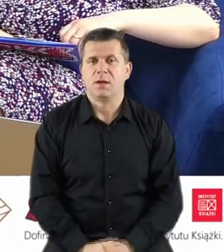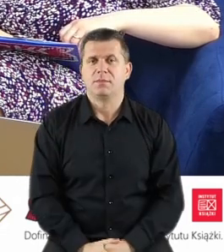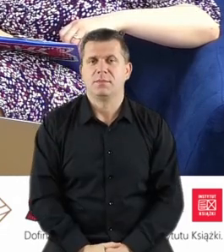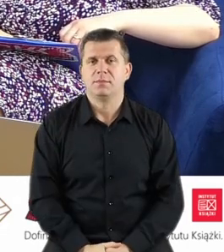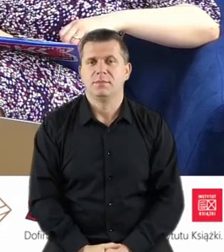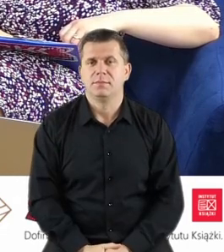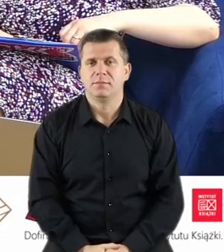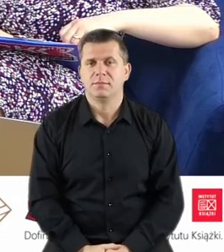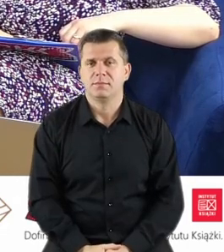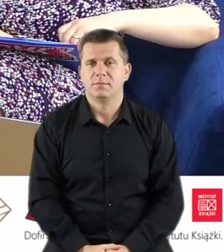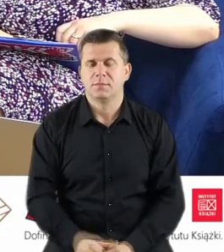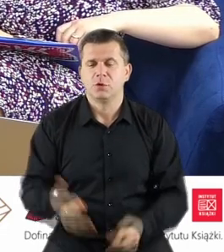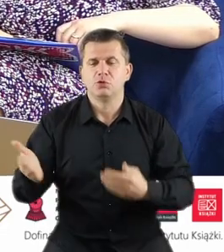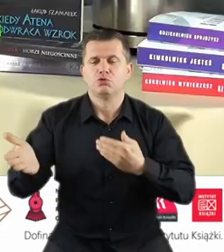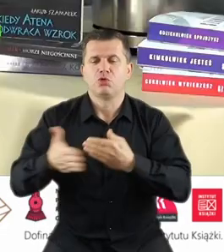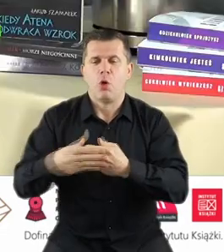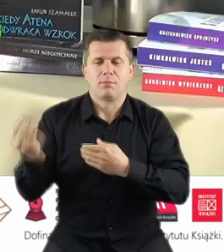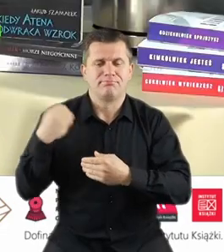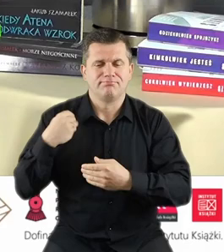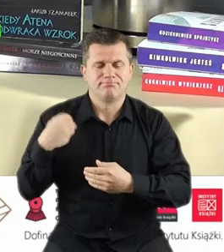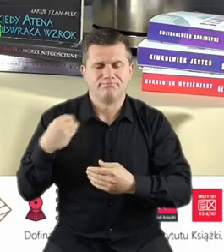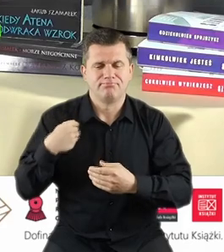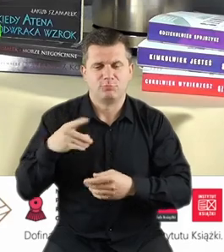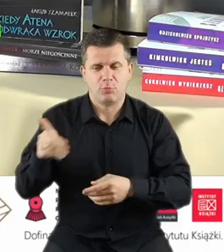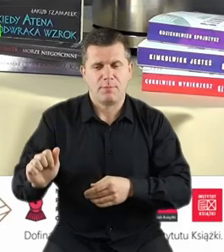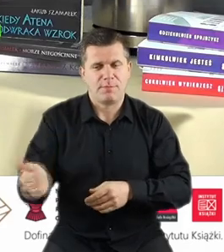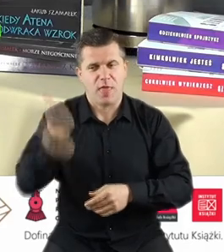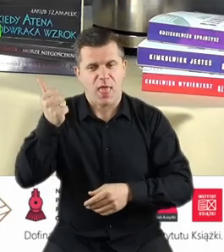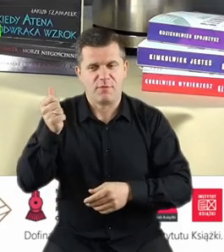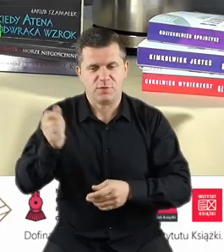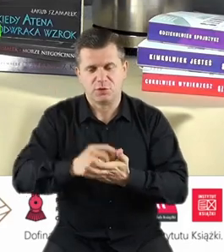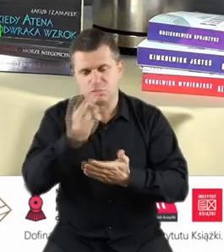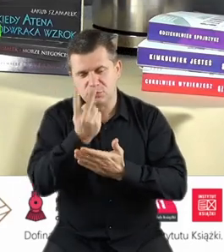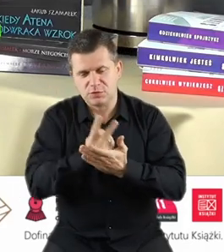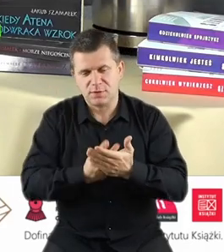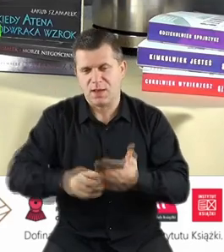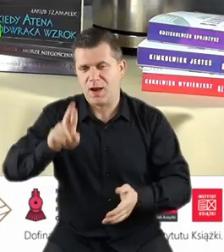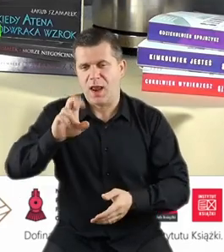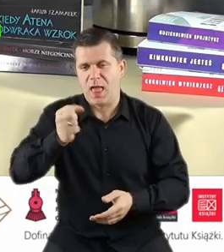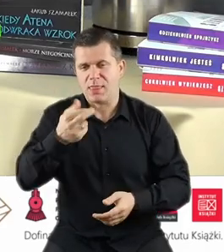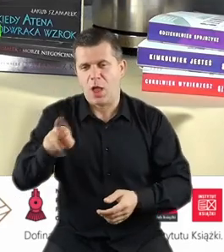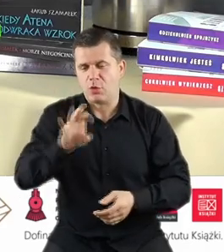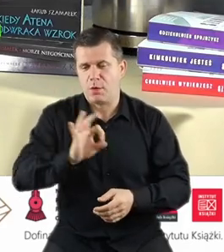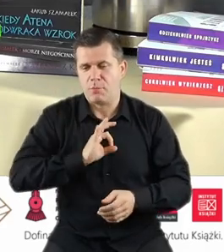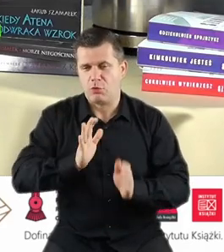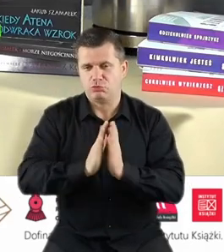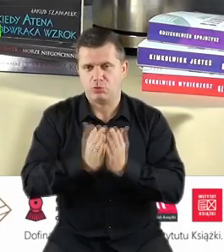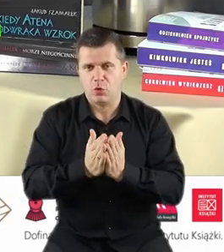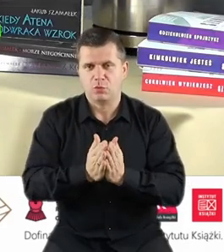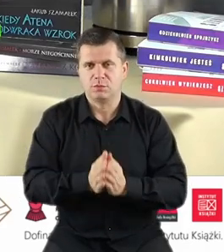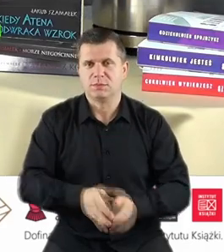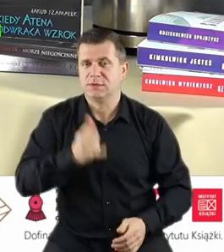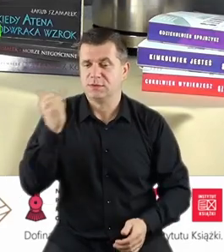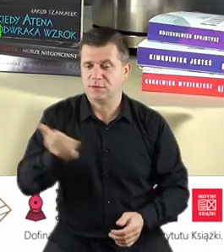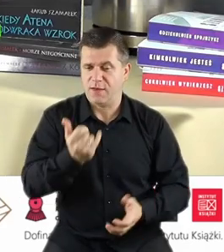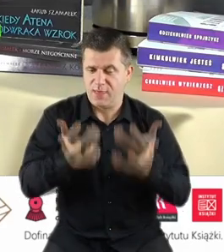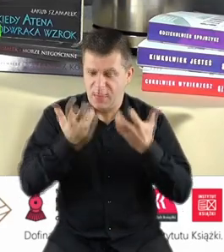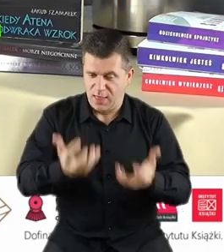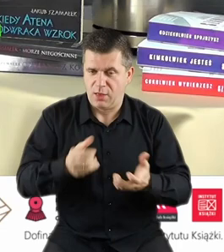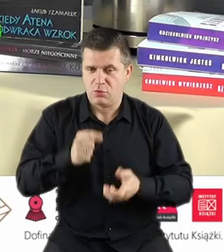tutaj prostowała mnie żona, która jest pierwszą czytelniczką, pierwszą redaktorką moich książek i zawsze chętnie